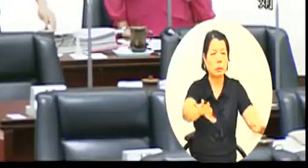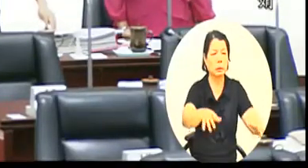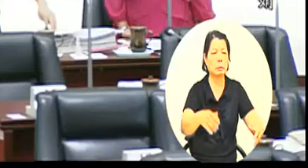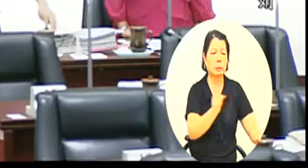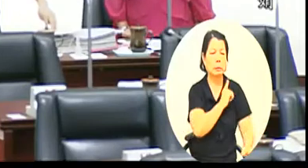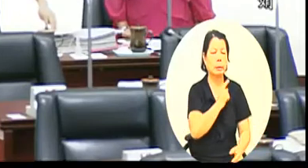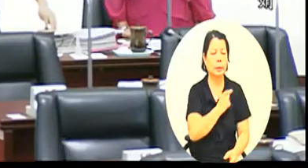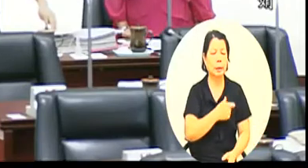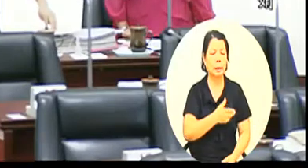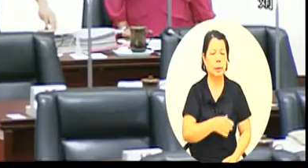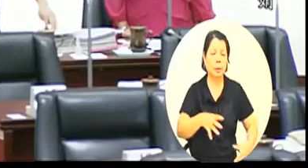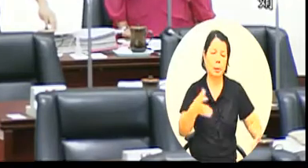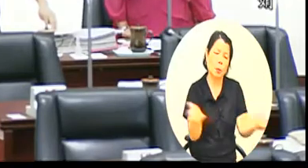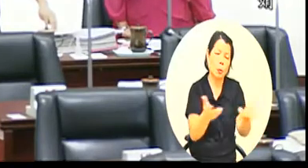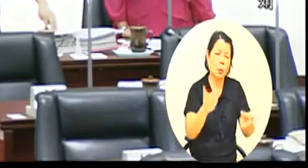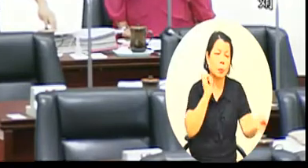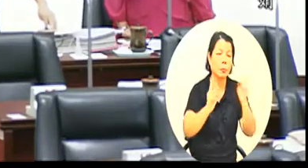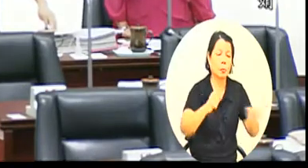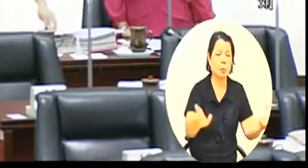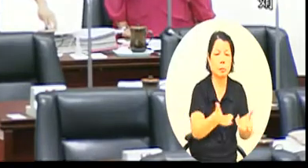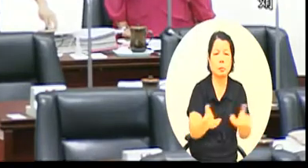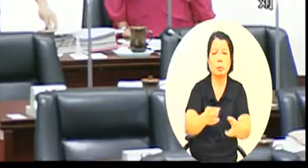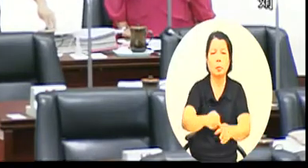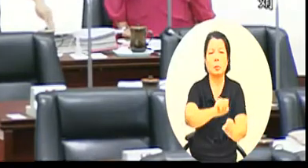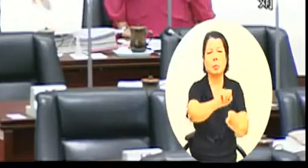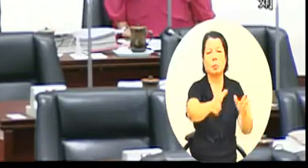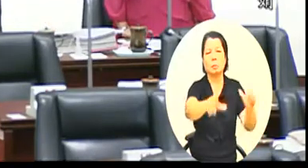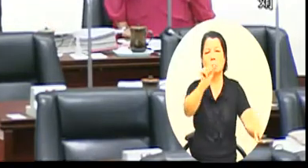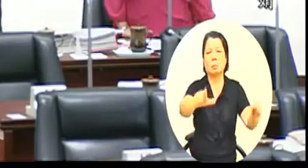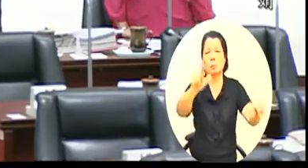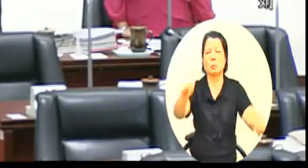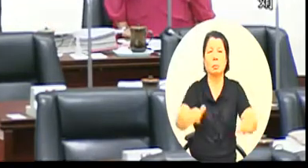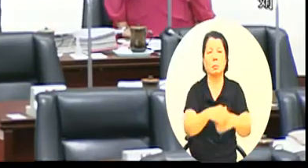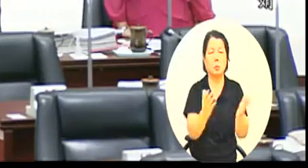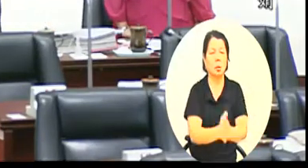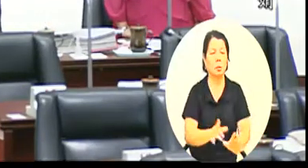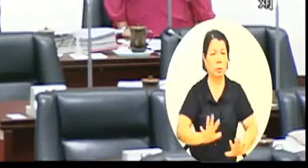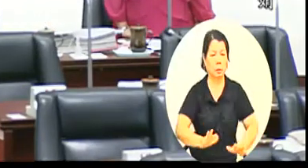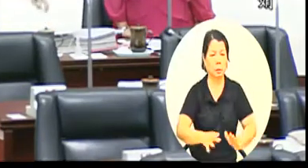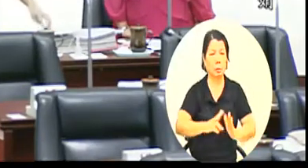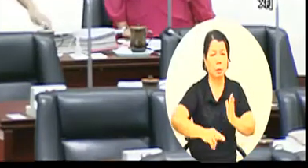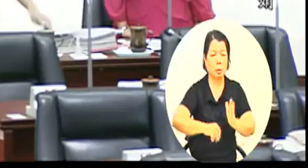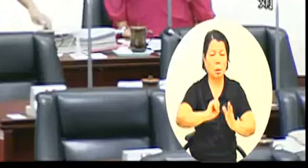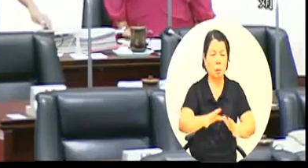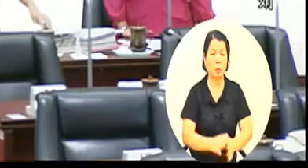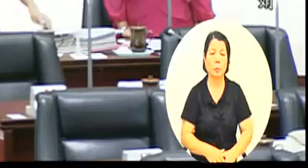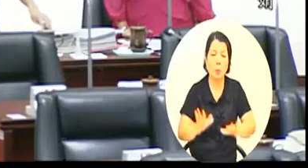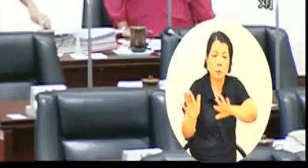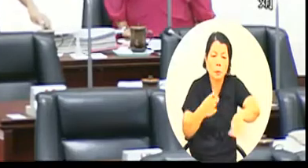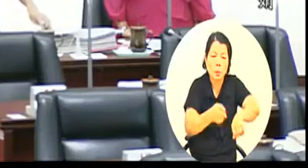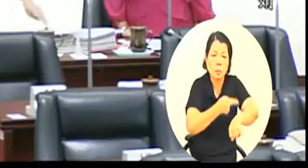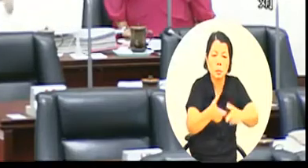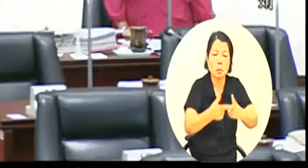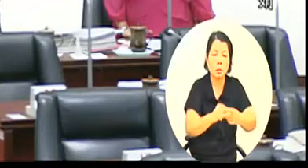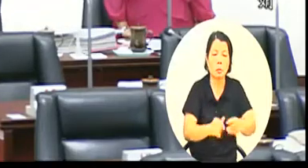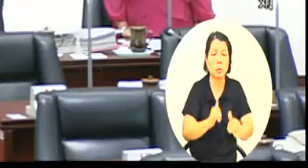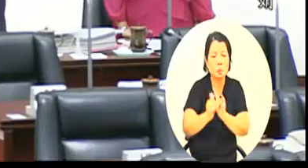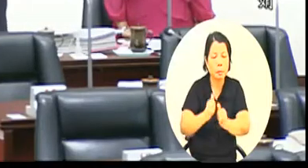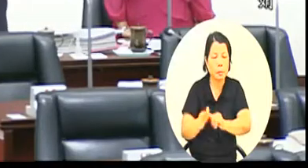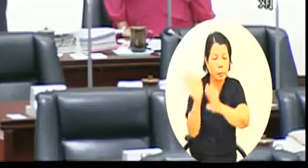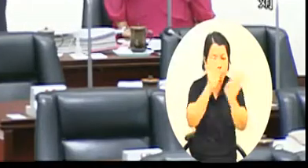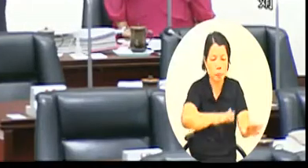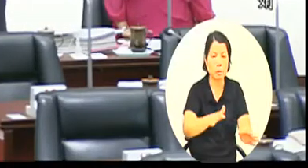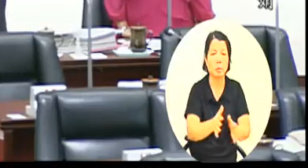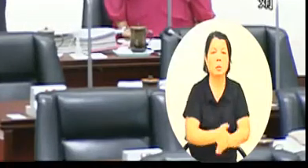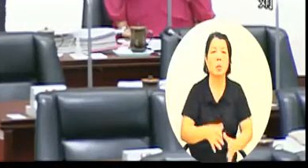哦。所以说我们一直在强调用我们的不同的风俗民情，从容积